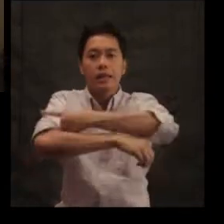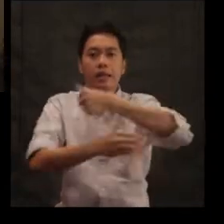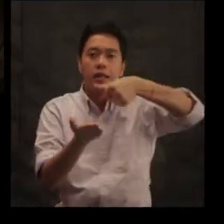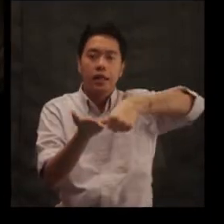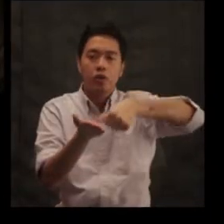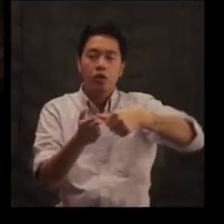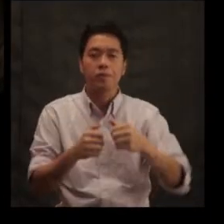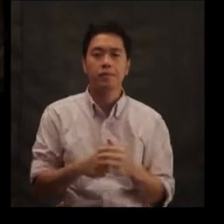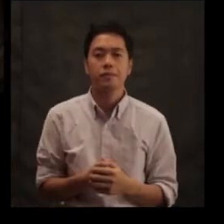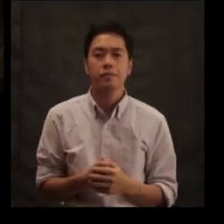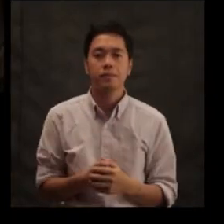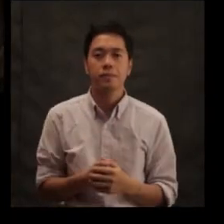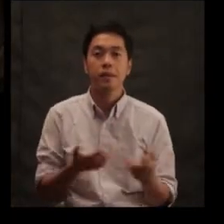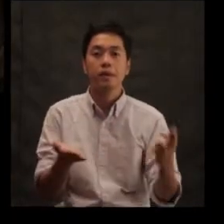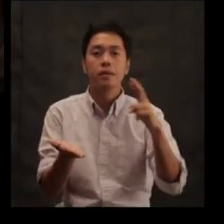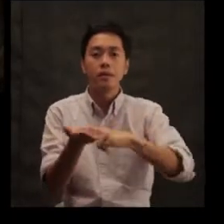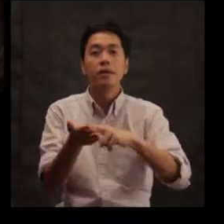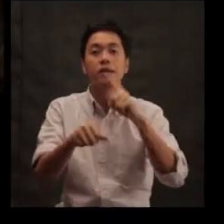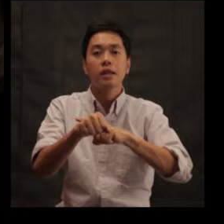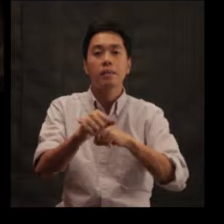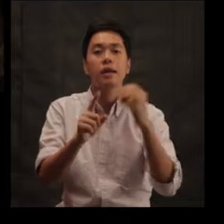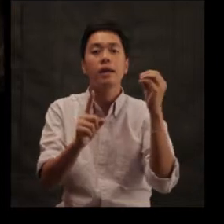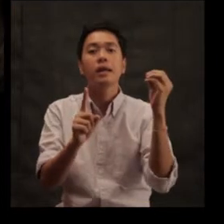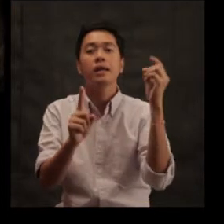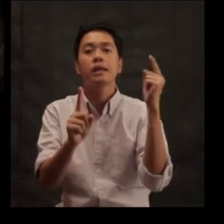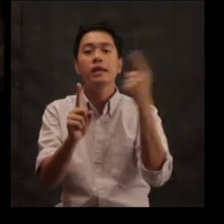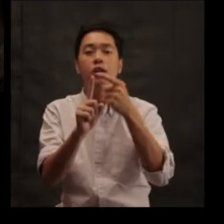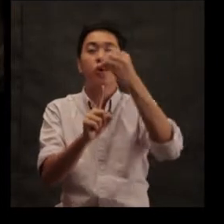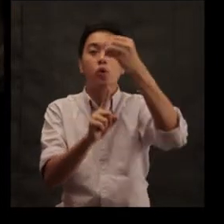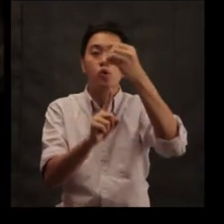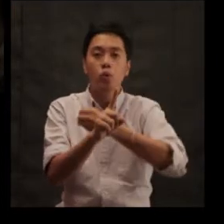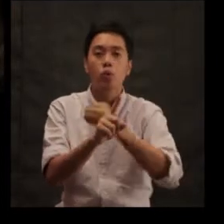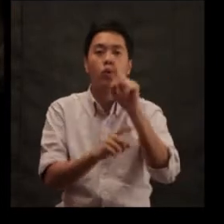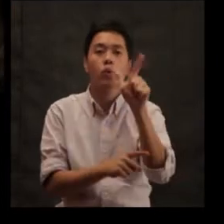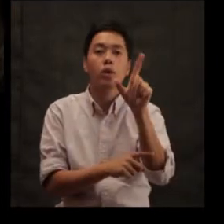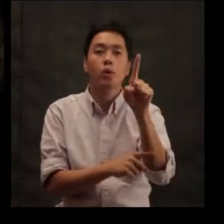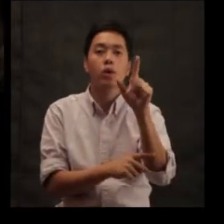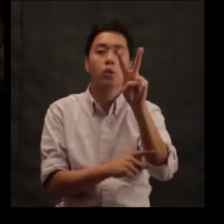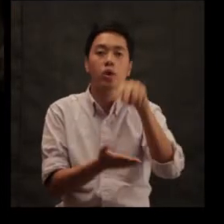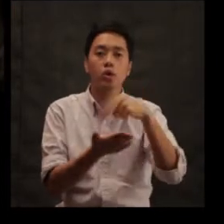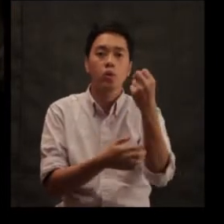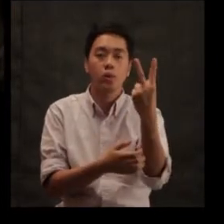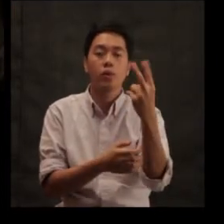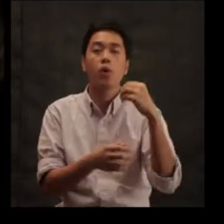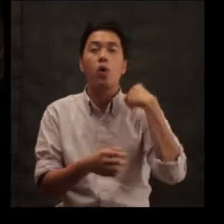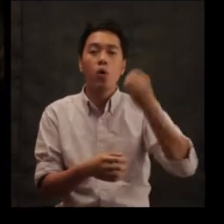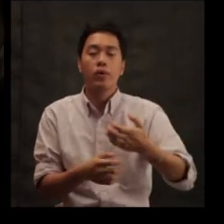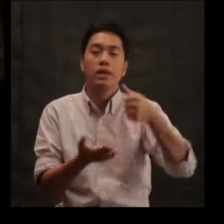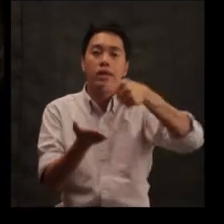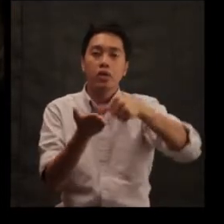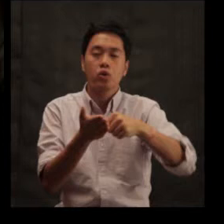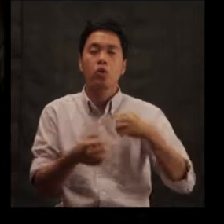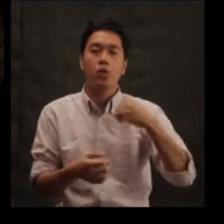Kailan dapat magrehistro? Ngayon hanggang sa huling araw ng Oktubre taong 2012 sa tanggapan ng election officer o